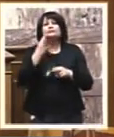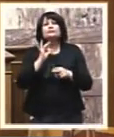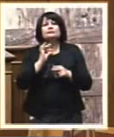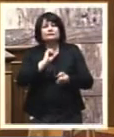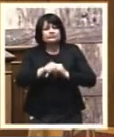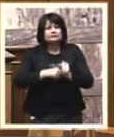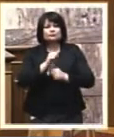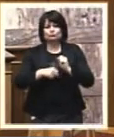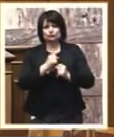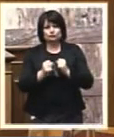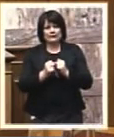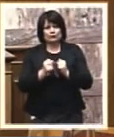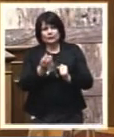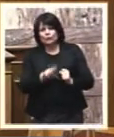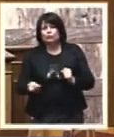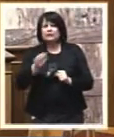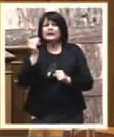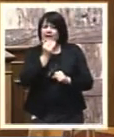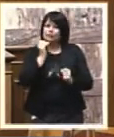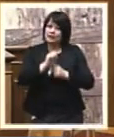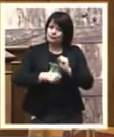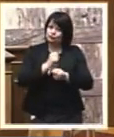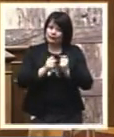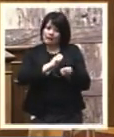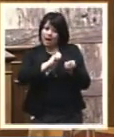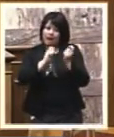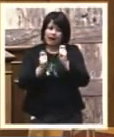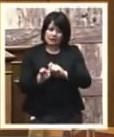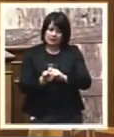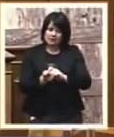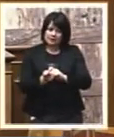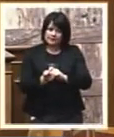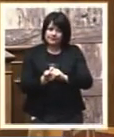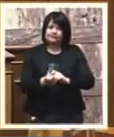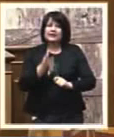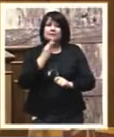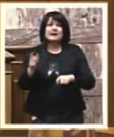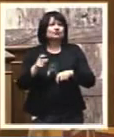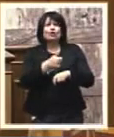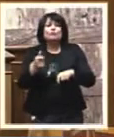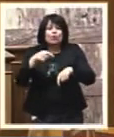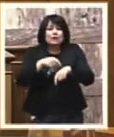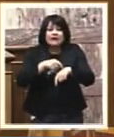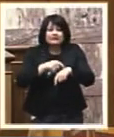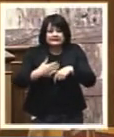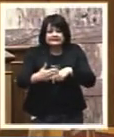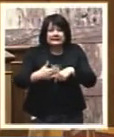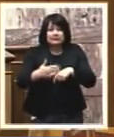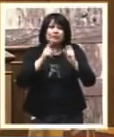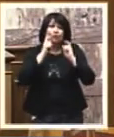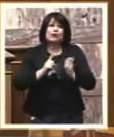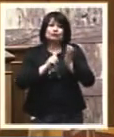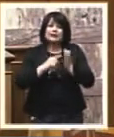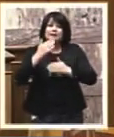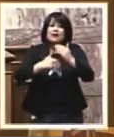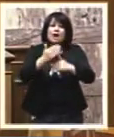την υπεράνθρωπη και γρήγορη προσπάθεια αλλαγής εκφεύγει από τα στενά όρια του σήμερα. Είναι υποχρέωσή μας,